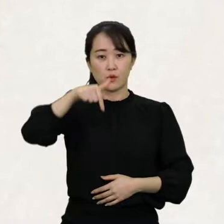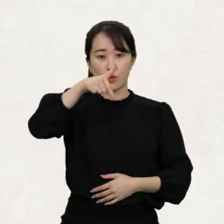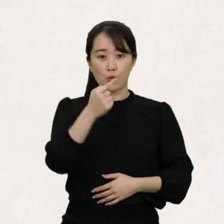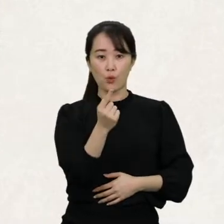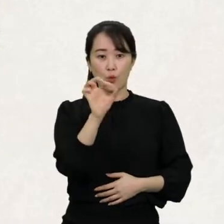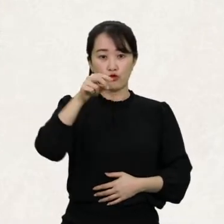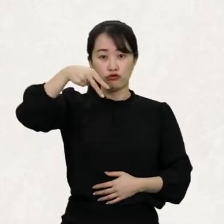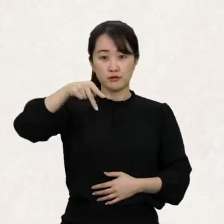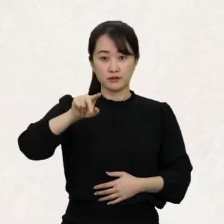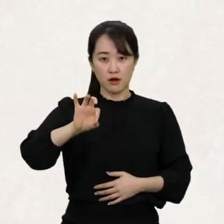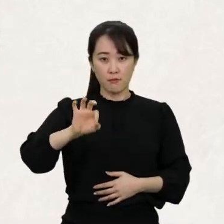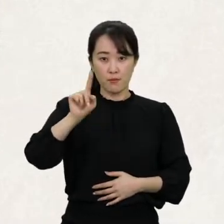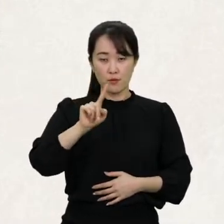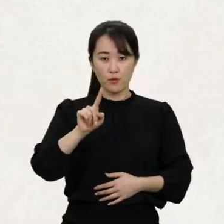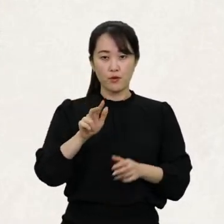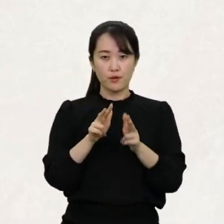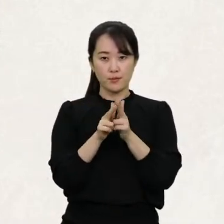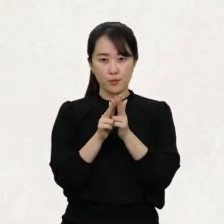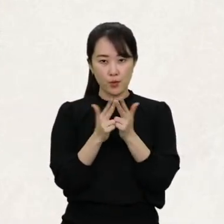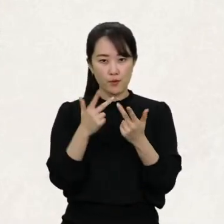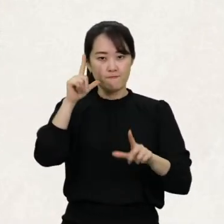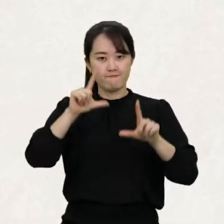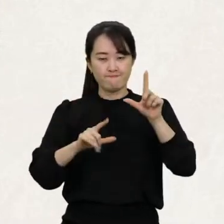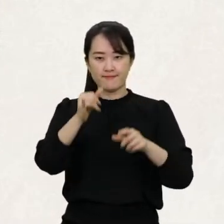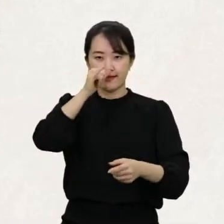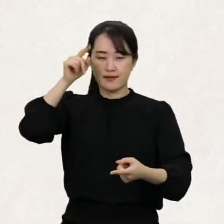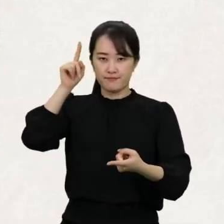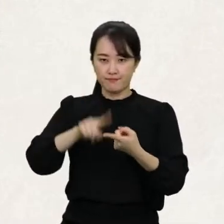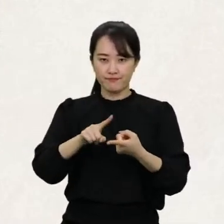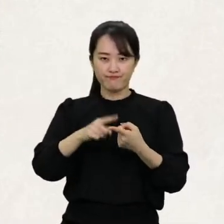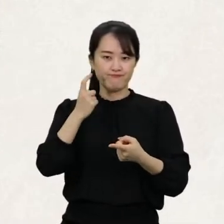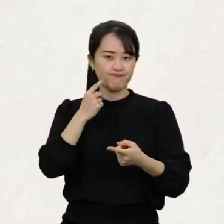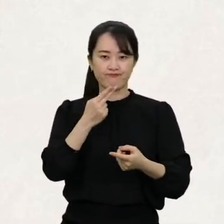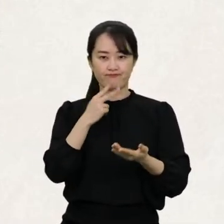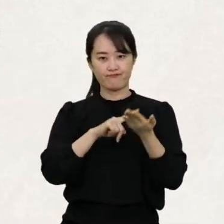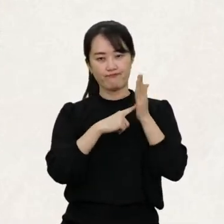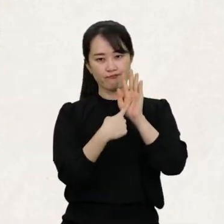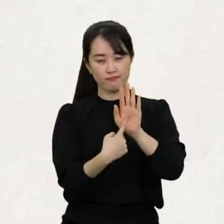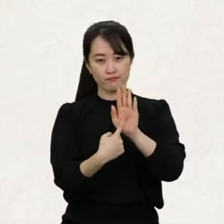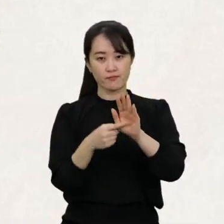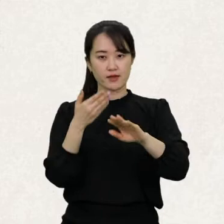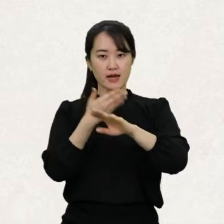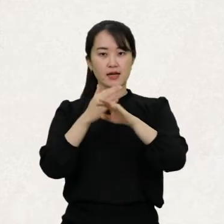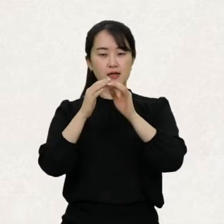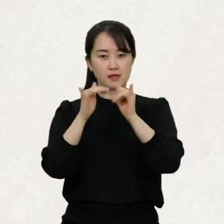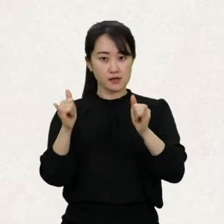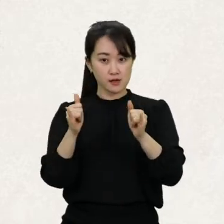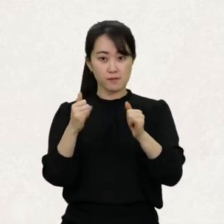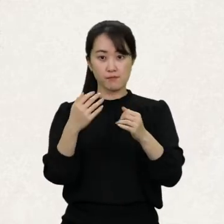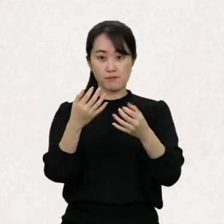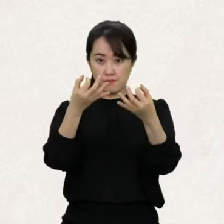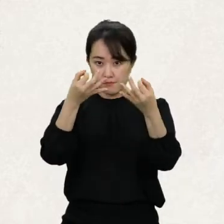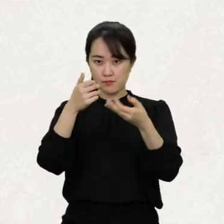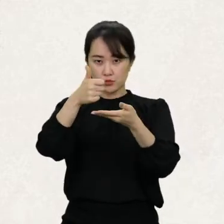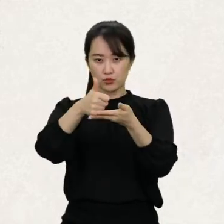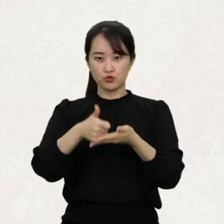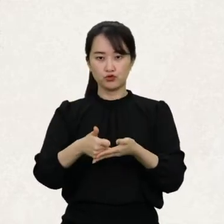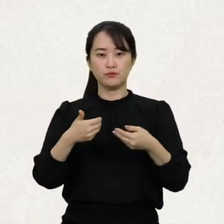고유성이란 우리 자신의 모습을 있는 그대로 받아들이고 타인이 이를 존중해야 함을 의미하는 말이에요.